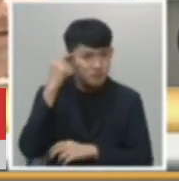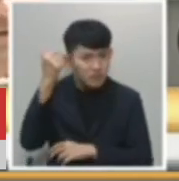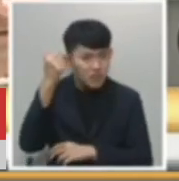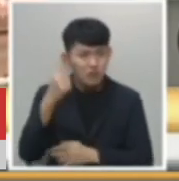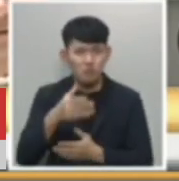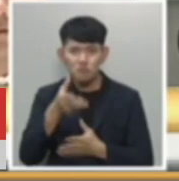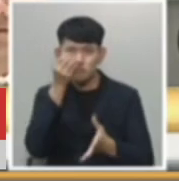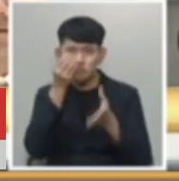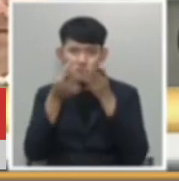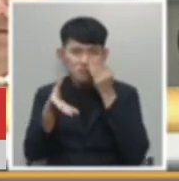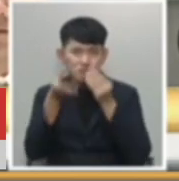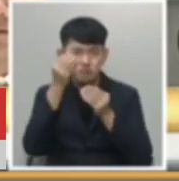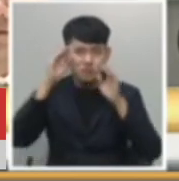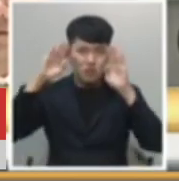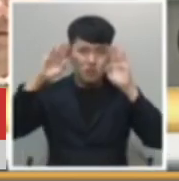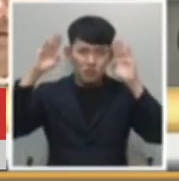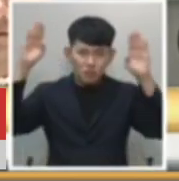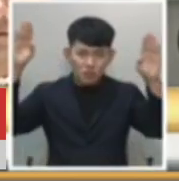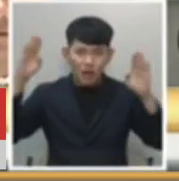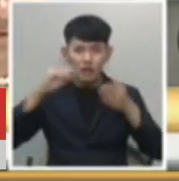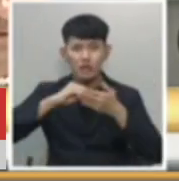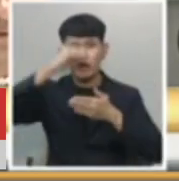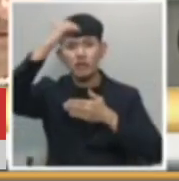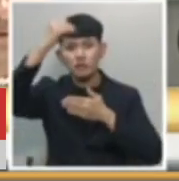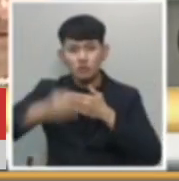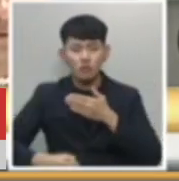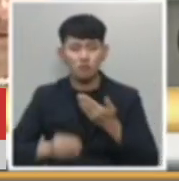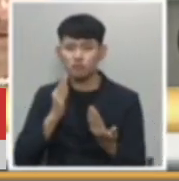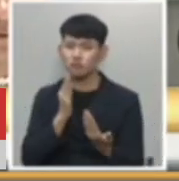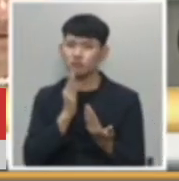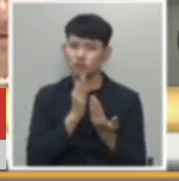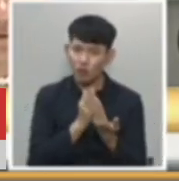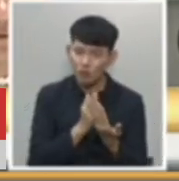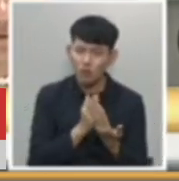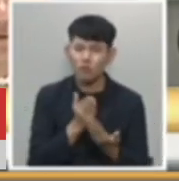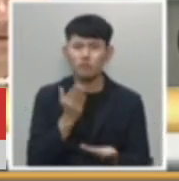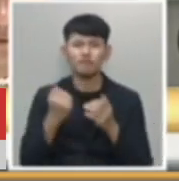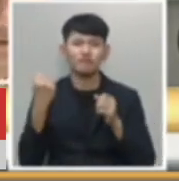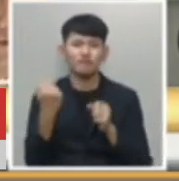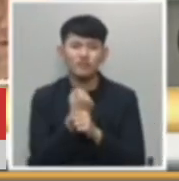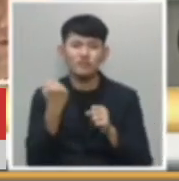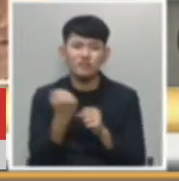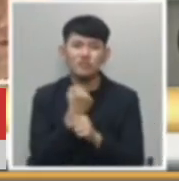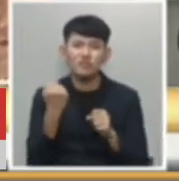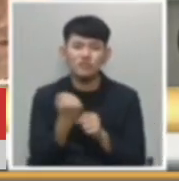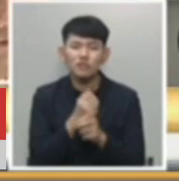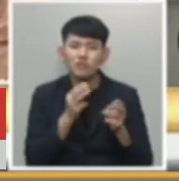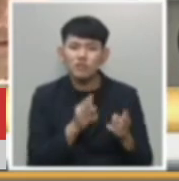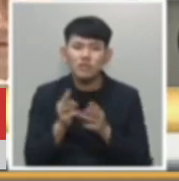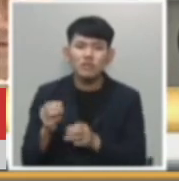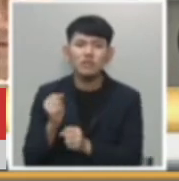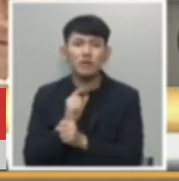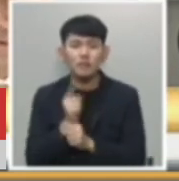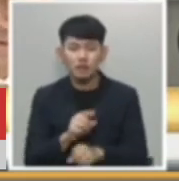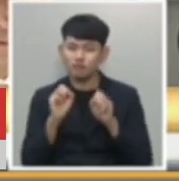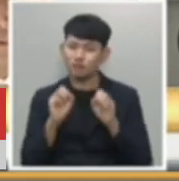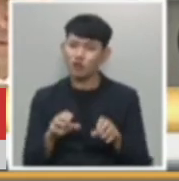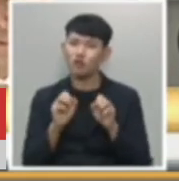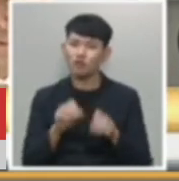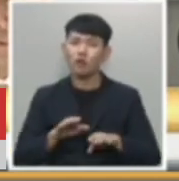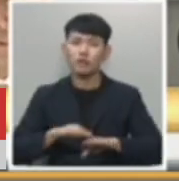รียนในวิชาเอกวิชาโทและฝึกฝนในการที่จะเป็นแม่พิมพ์พ่อพิมพ์ของชา